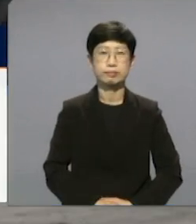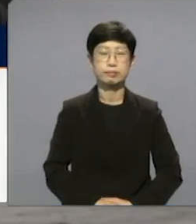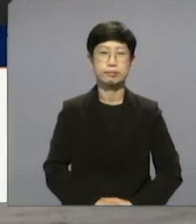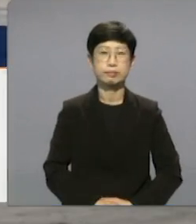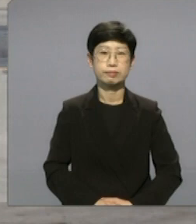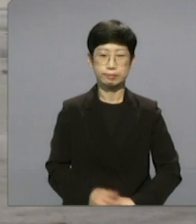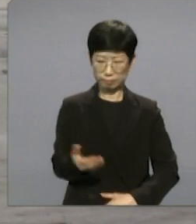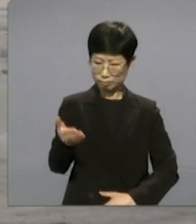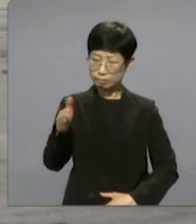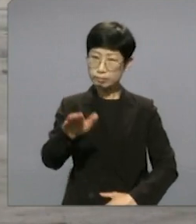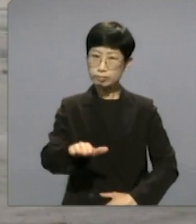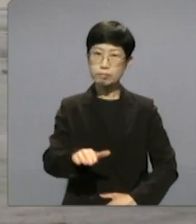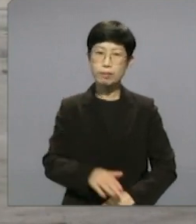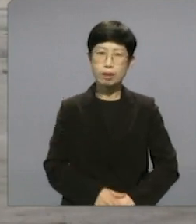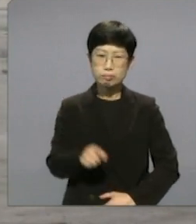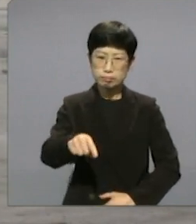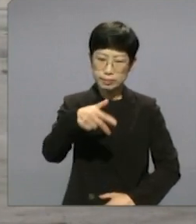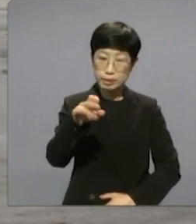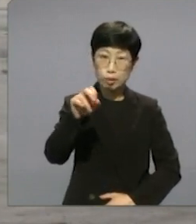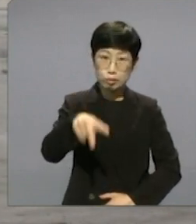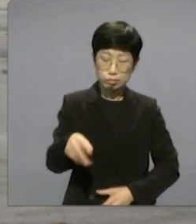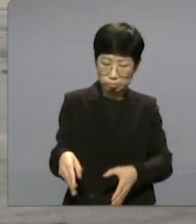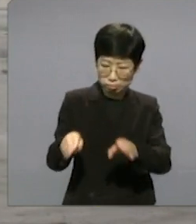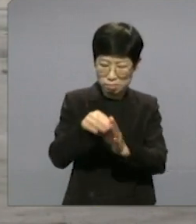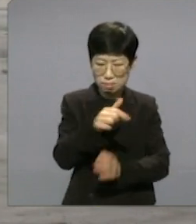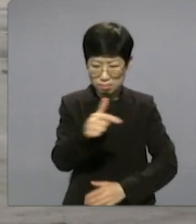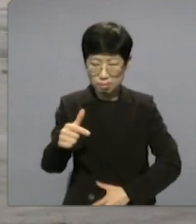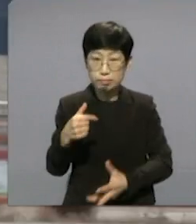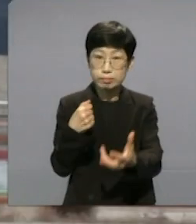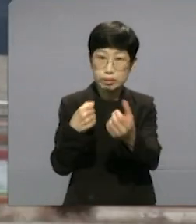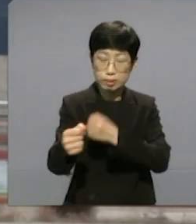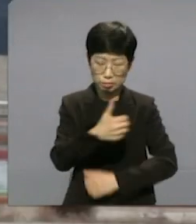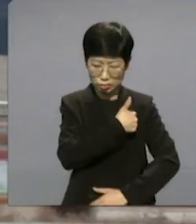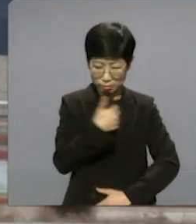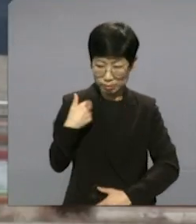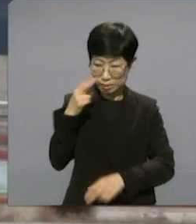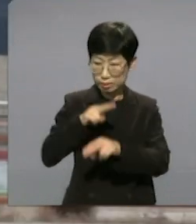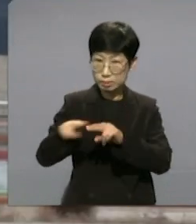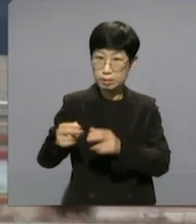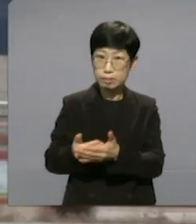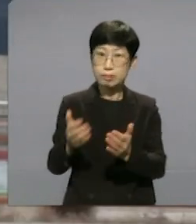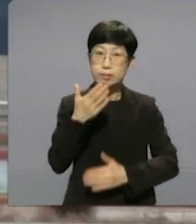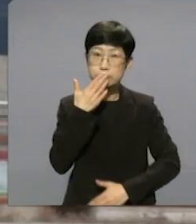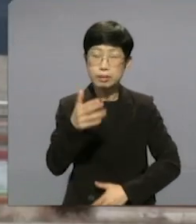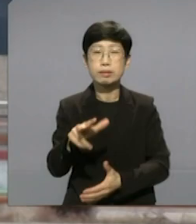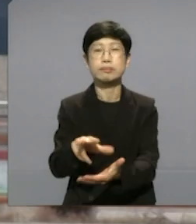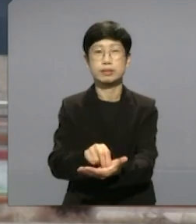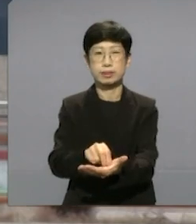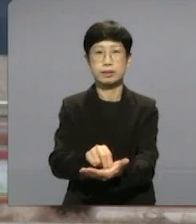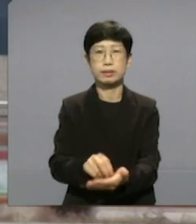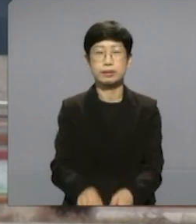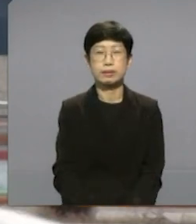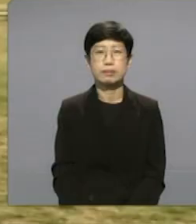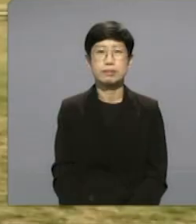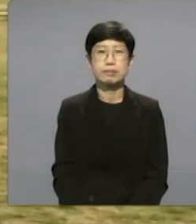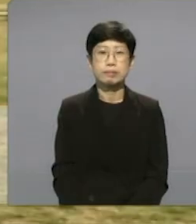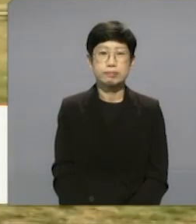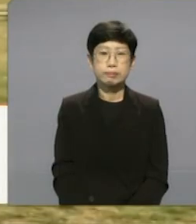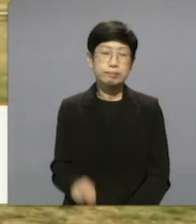하지만 최대 정유 시절에도 불구하고 여기에 충분한 원유를 공급할 수 있을지부터가 관건입니다